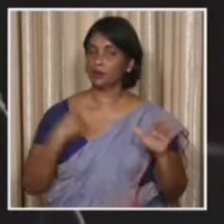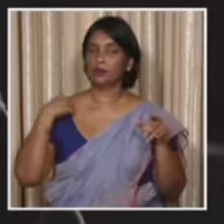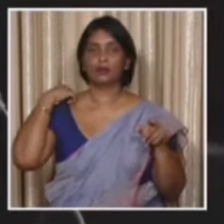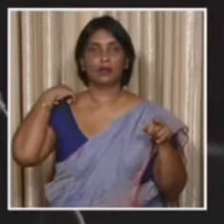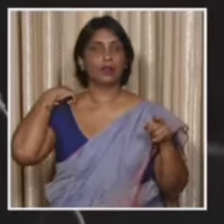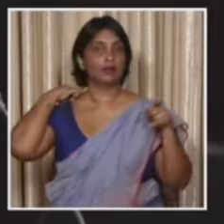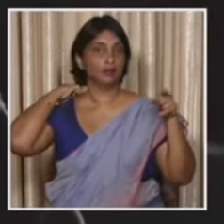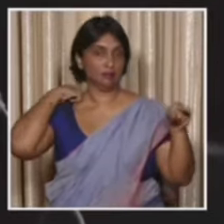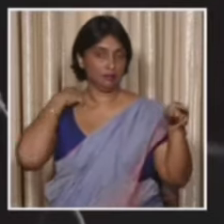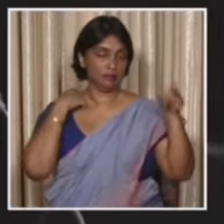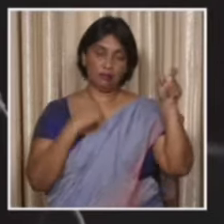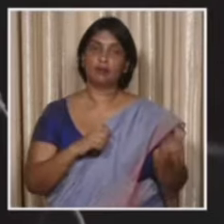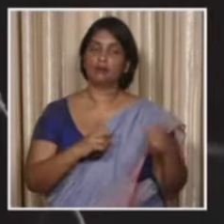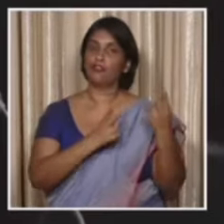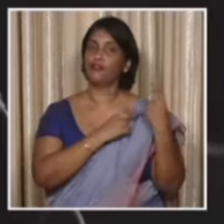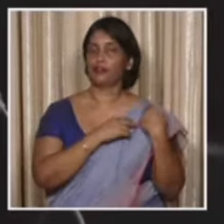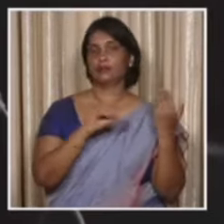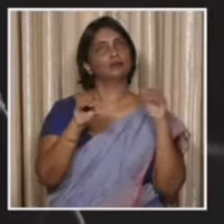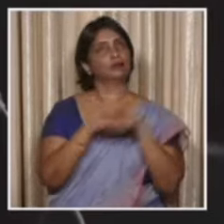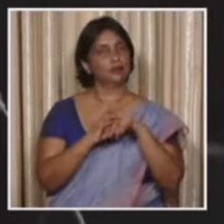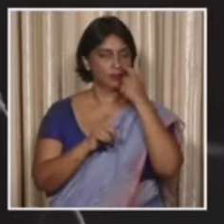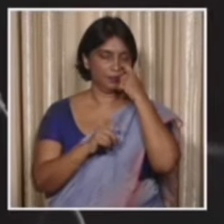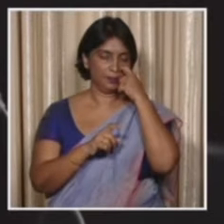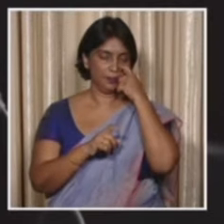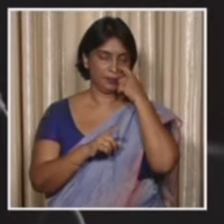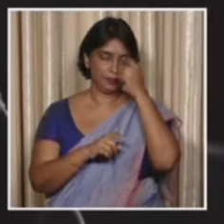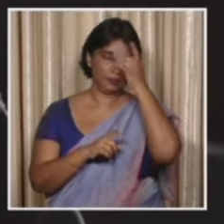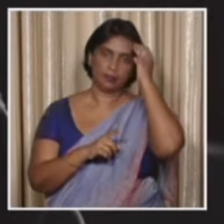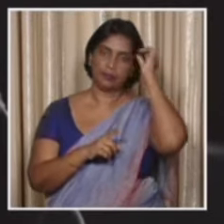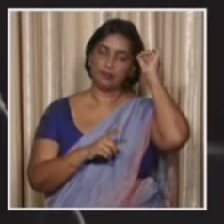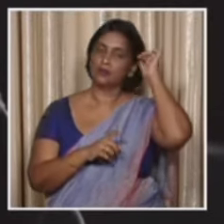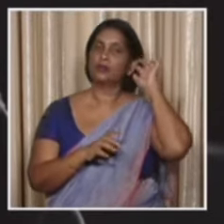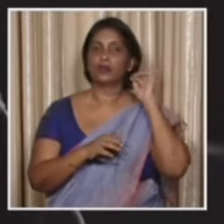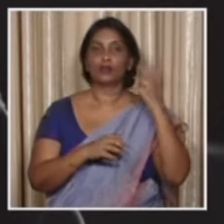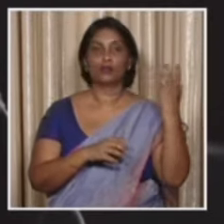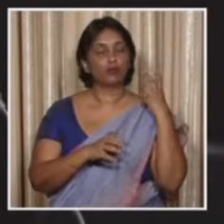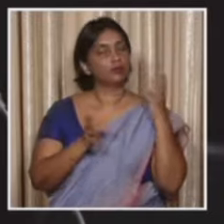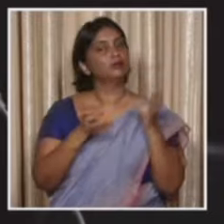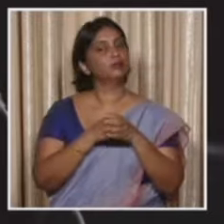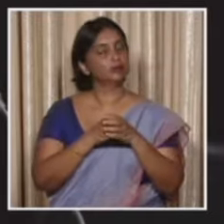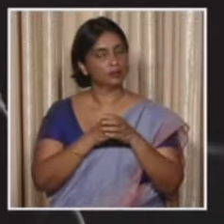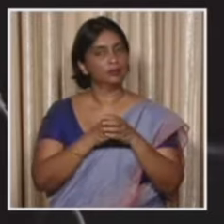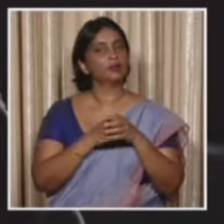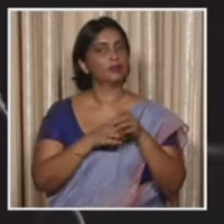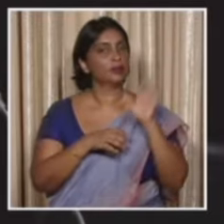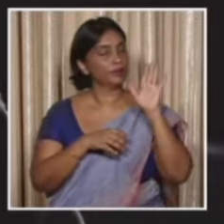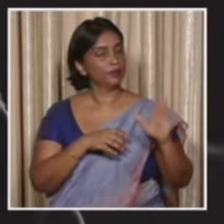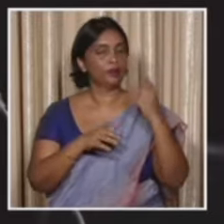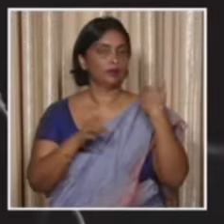முஸ்லிம் காங்கிரஸின் 7 மாகாண சபை உறுப்பினர்களின் முழு ஆதரவோடும் அவரை